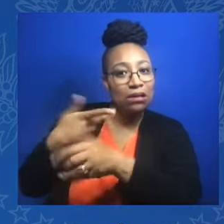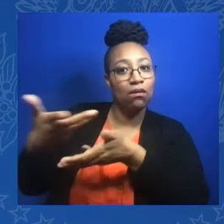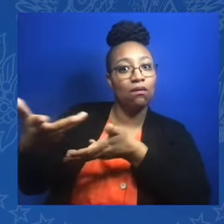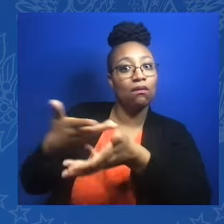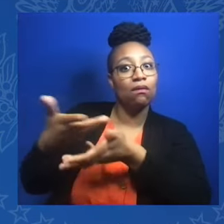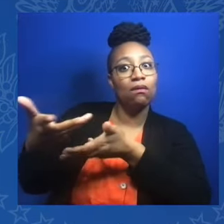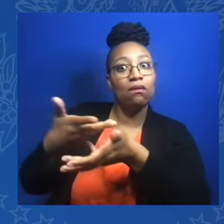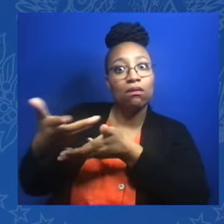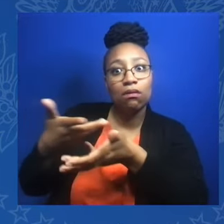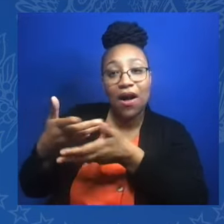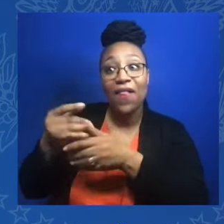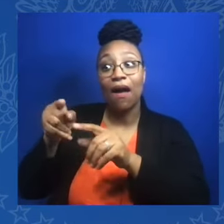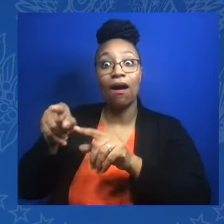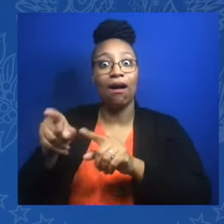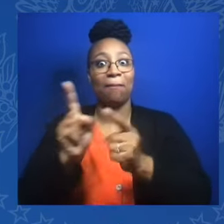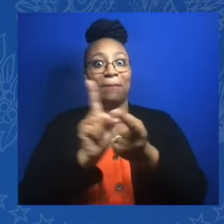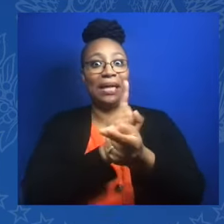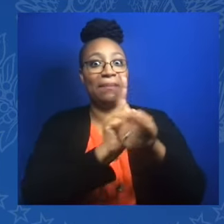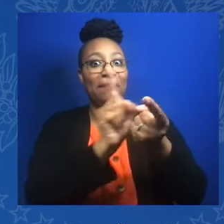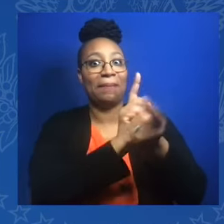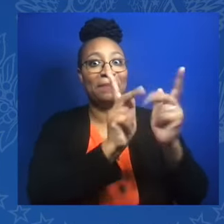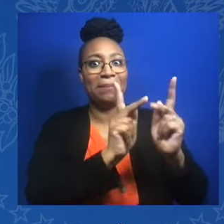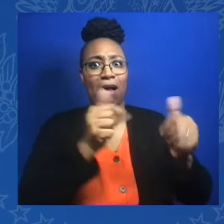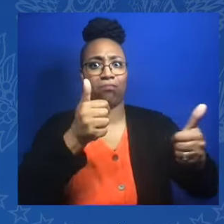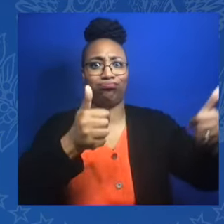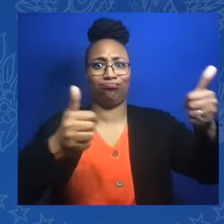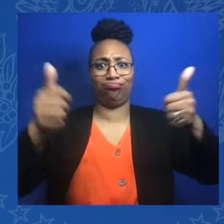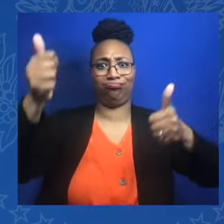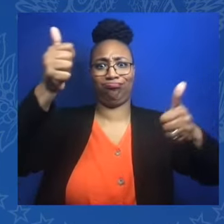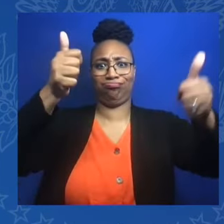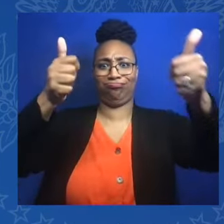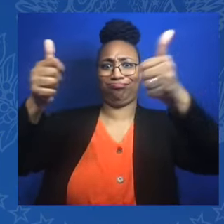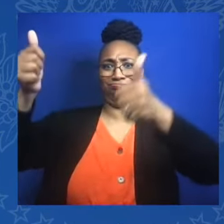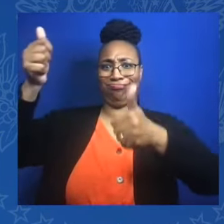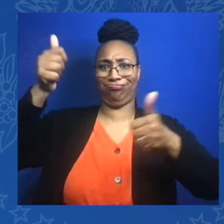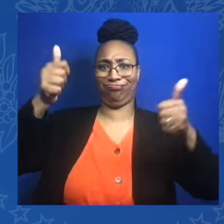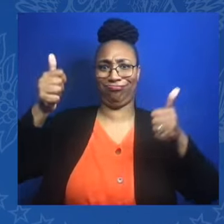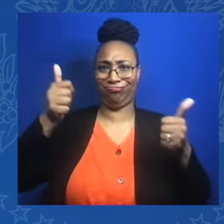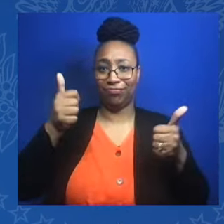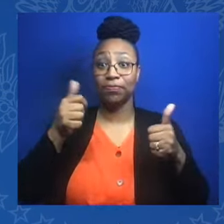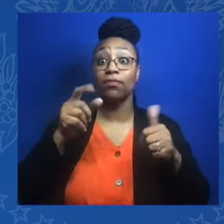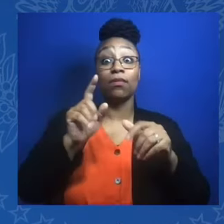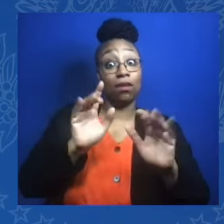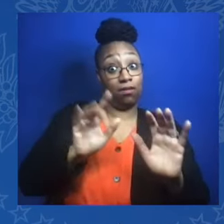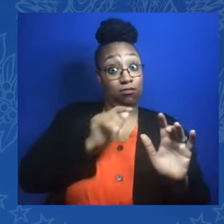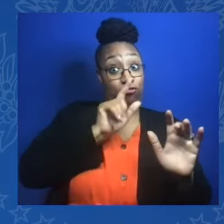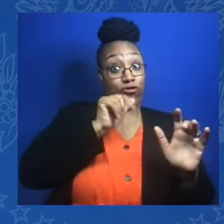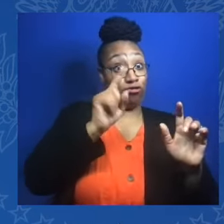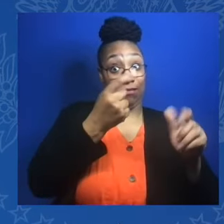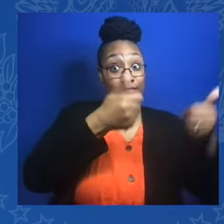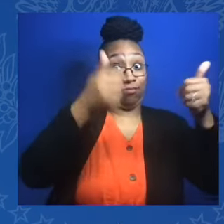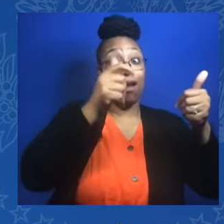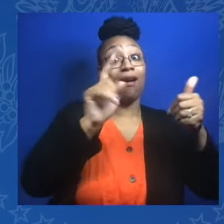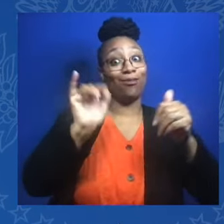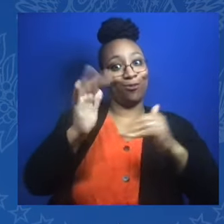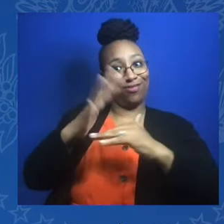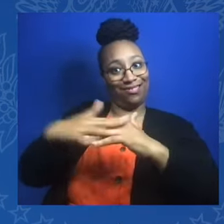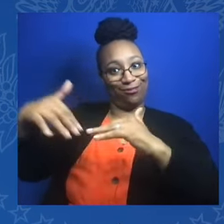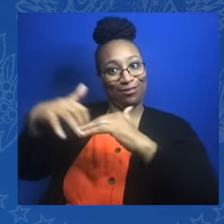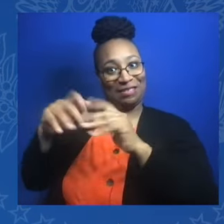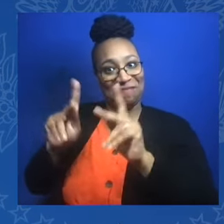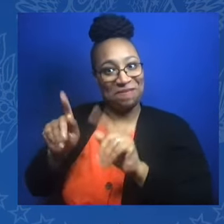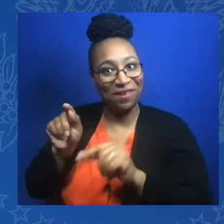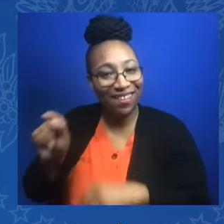autochtones. Ce même jour, pendant la réunion des premiers ministres, notre gouvernement